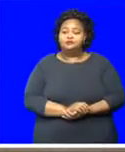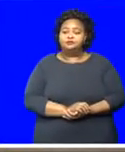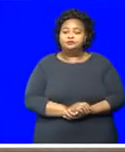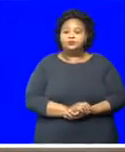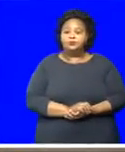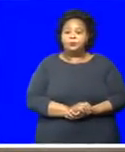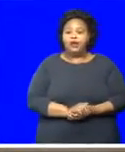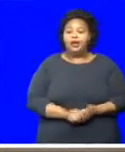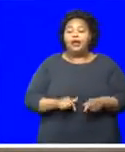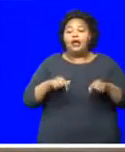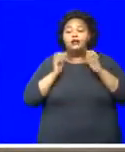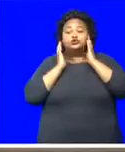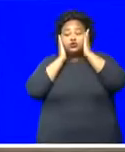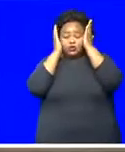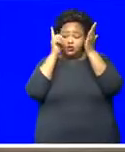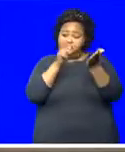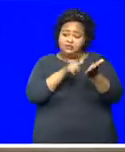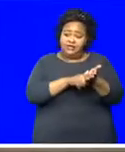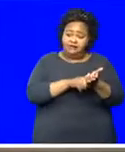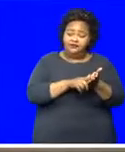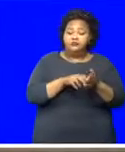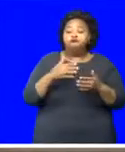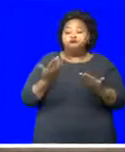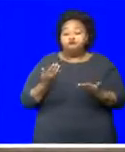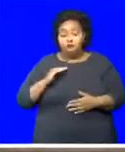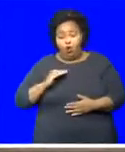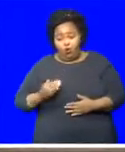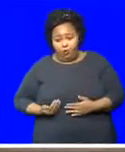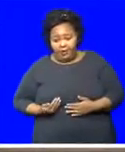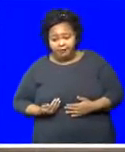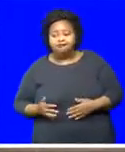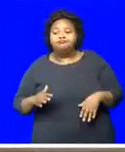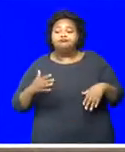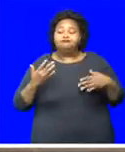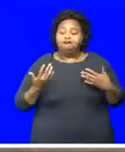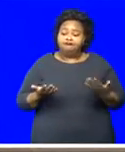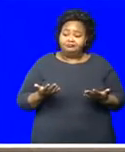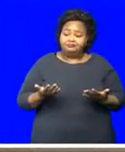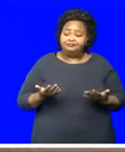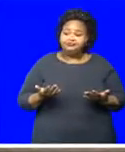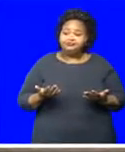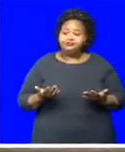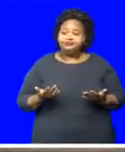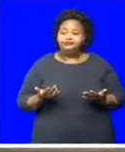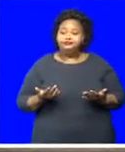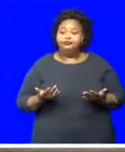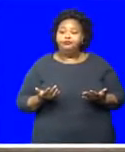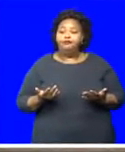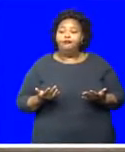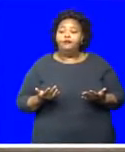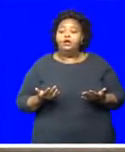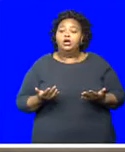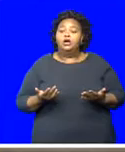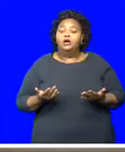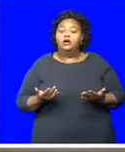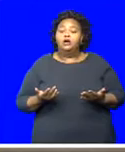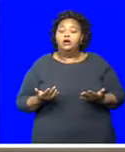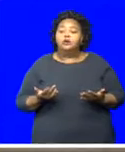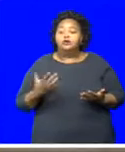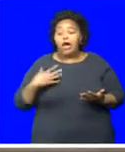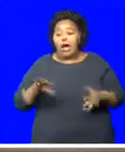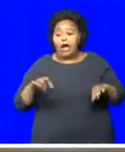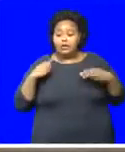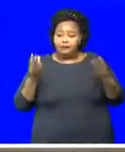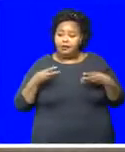participating nalabo labakhethwa kubonakala lokuthi konke kuvulekile to actually enhance and